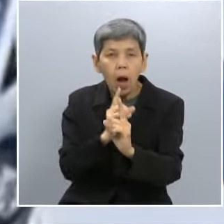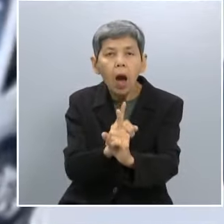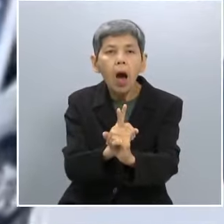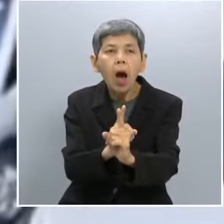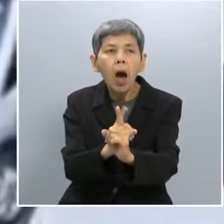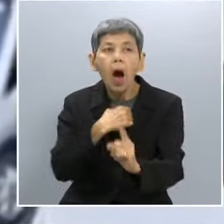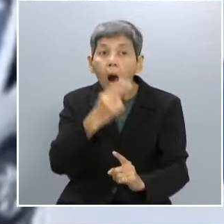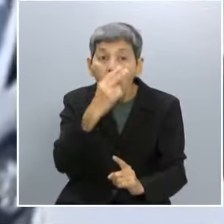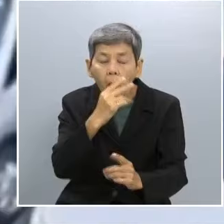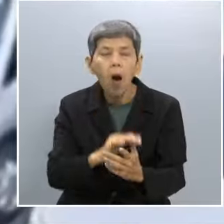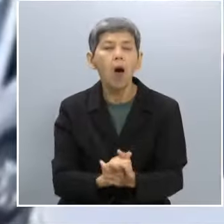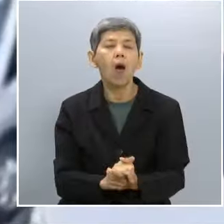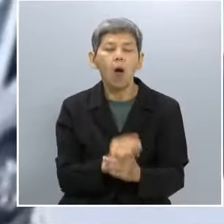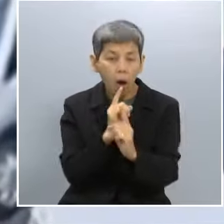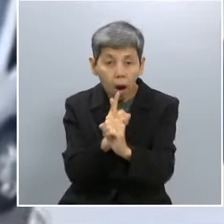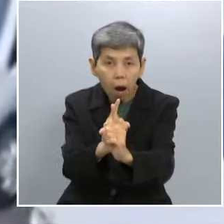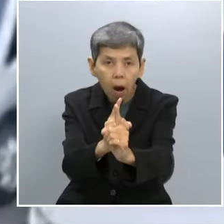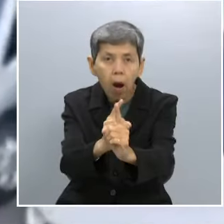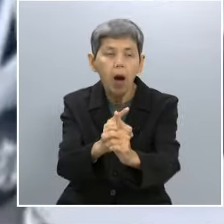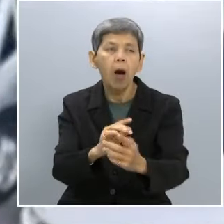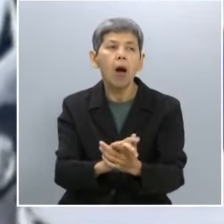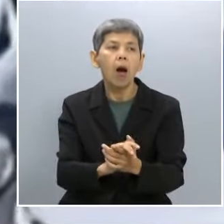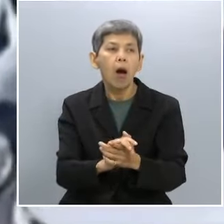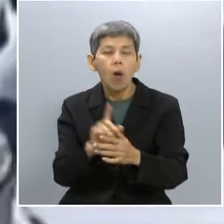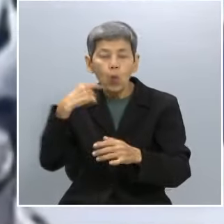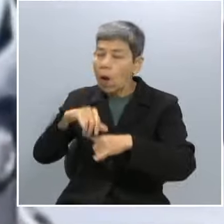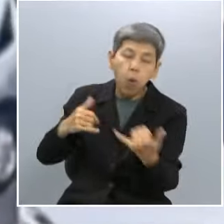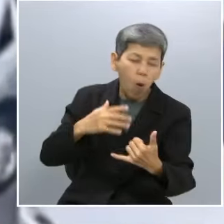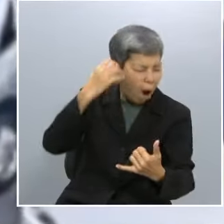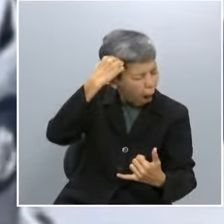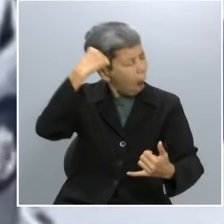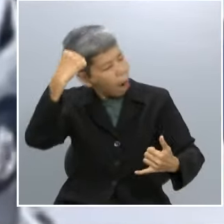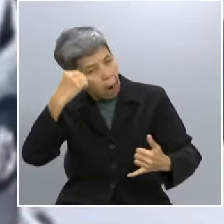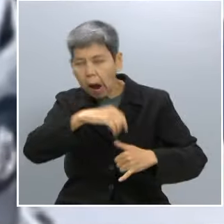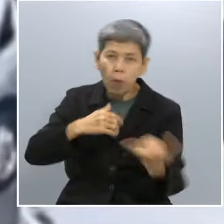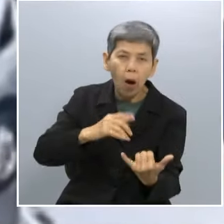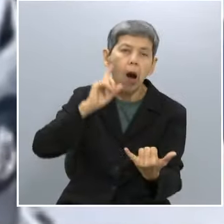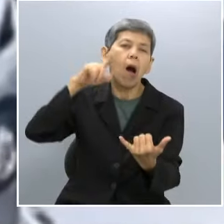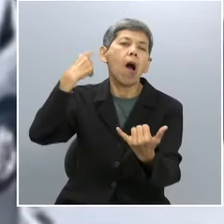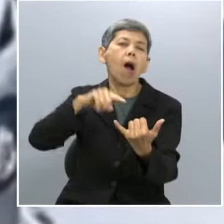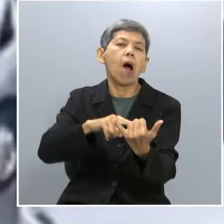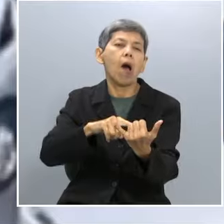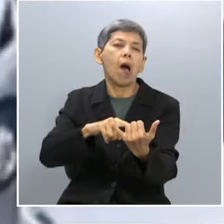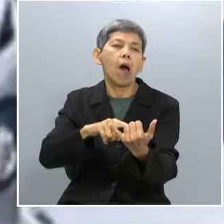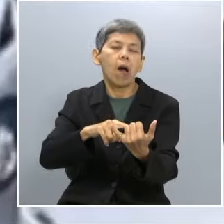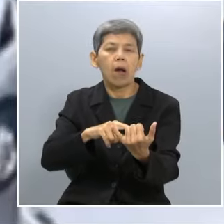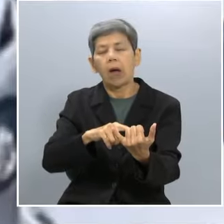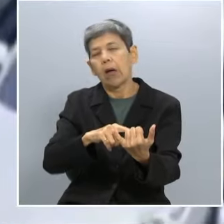เนี่ยฮะเนี่ยล้มแล้วนะคะมีกระชากหัวแล้วก็ล้มลงไปโคุณผู้ชมครับ